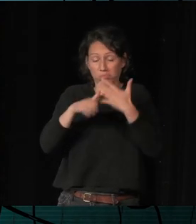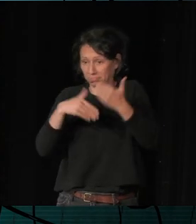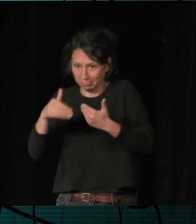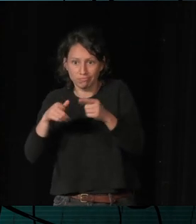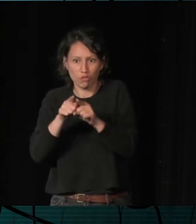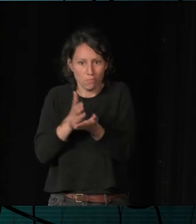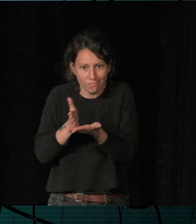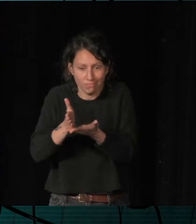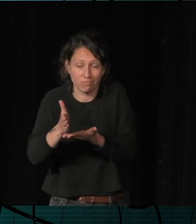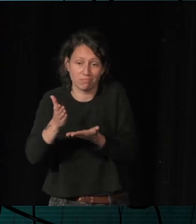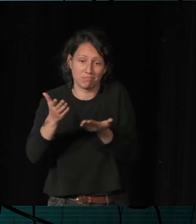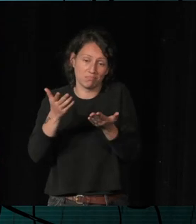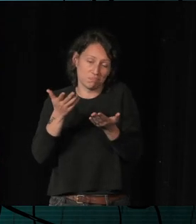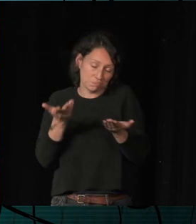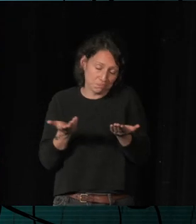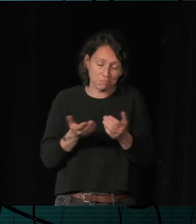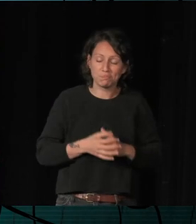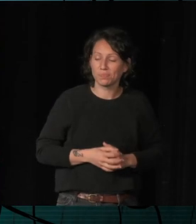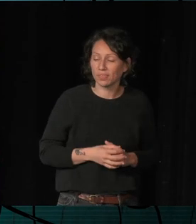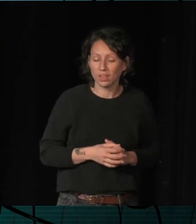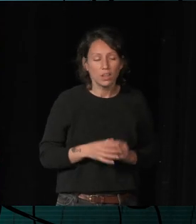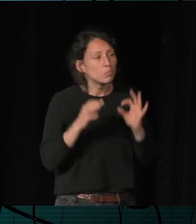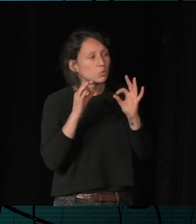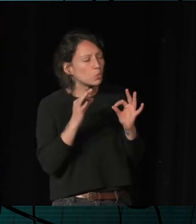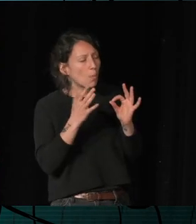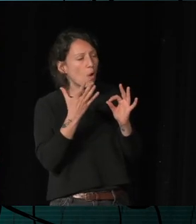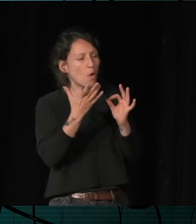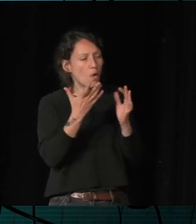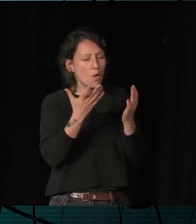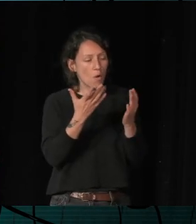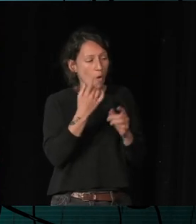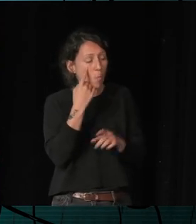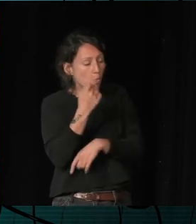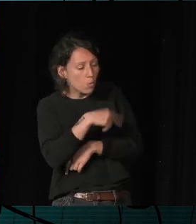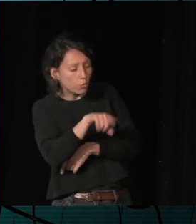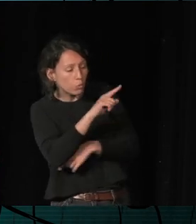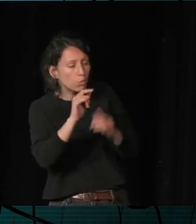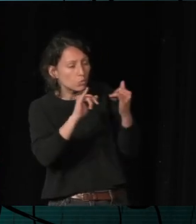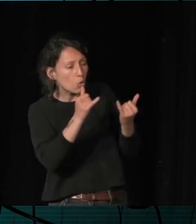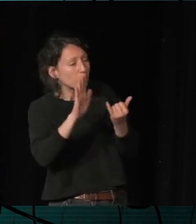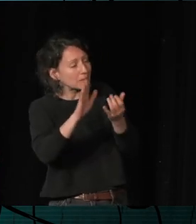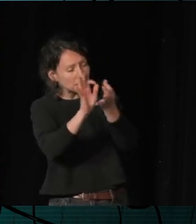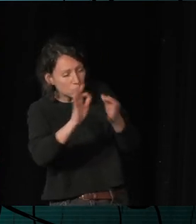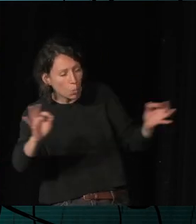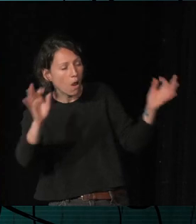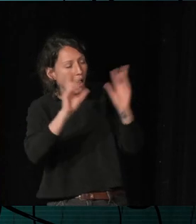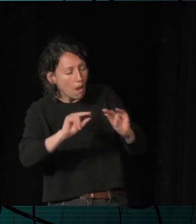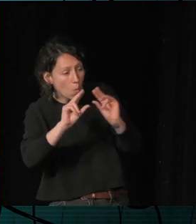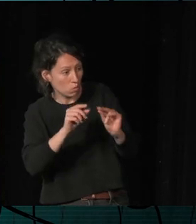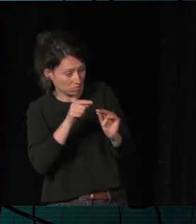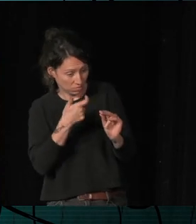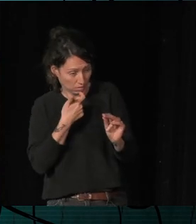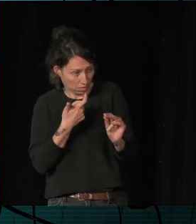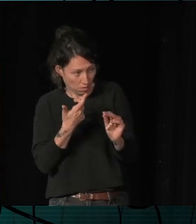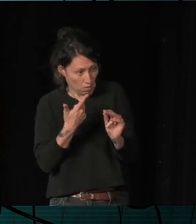personnage, d'idée d'écriture, de visuel, qu'est-ce qui vous marque le plus dans un jeu narratif, justement ? C'est l'angoisse qui